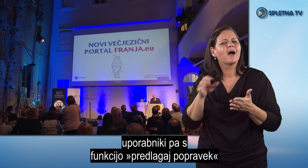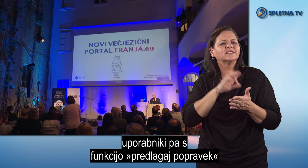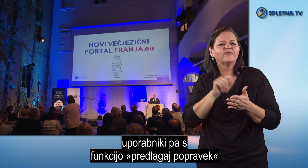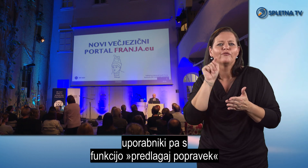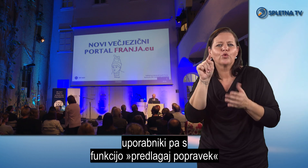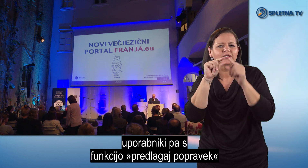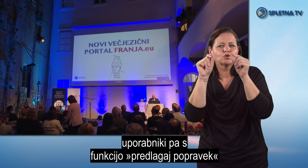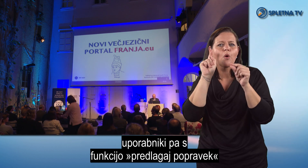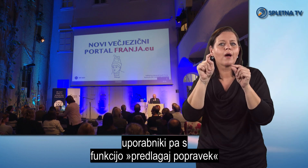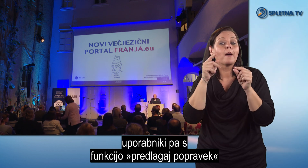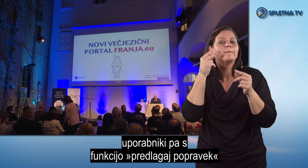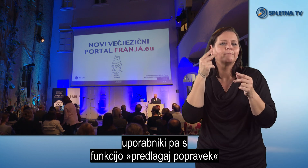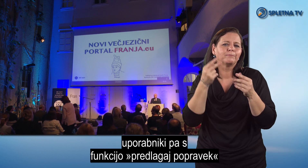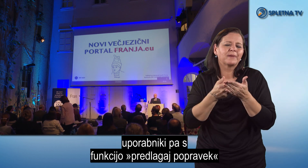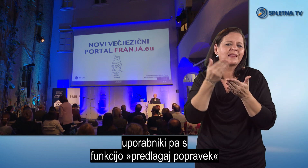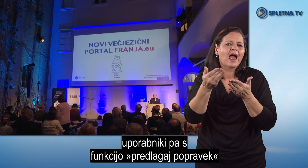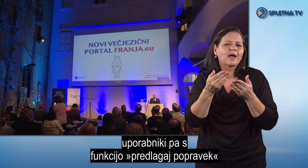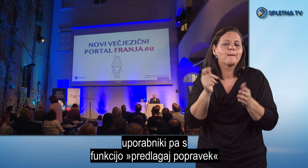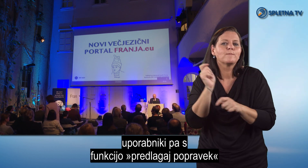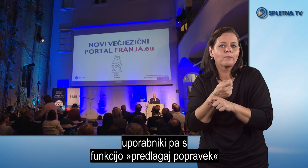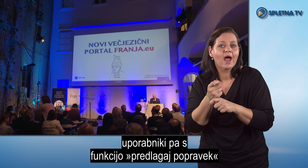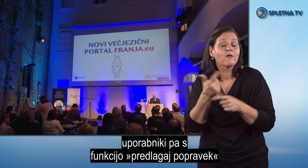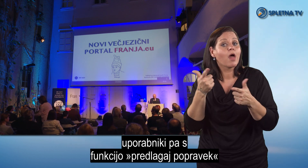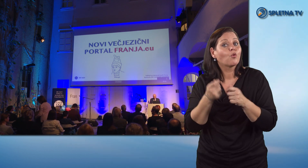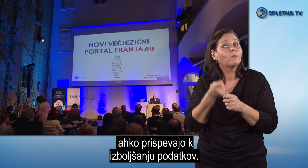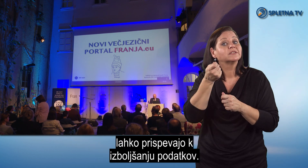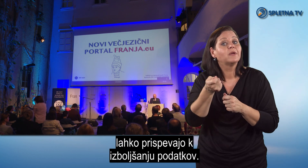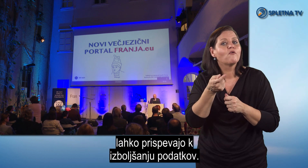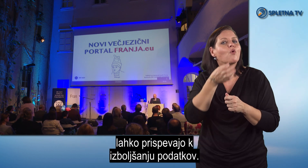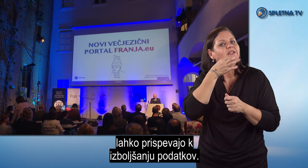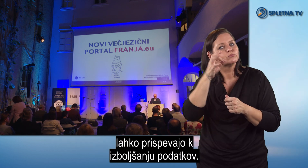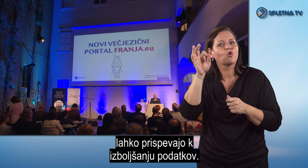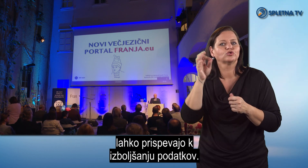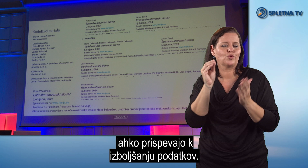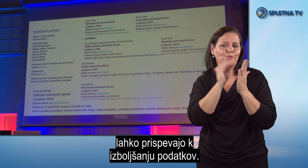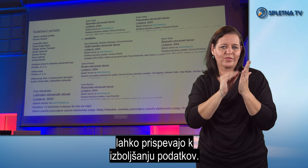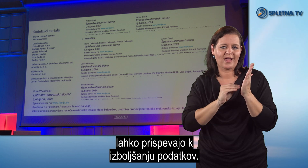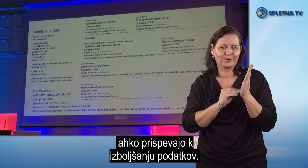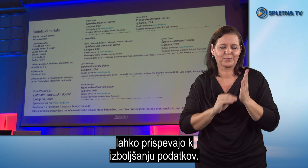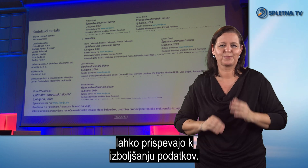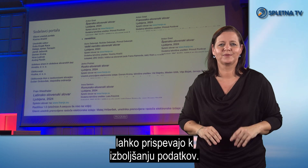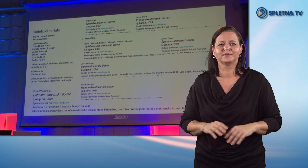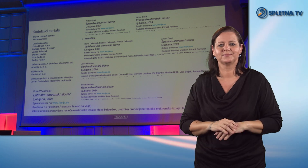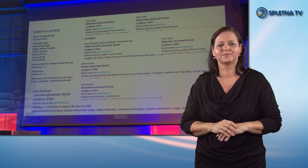funkcijo Predlagaj popravek lahko prispevajo k izboljšanju podatkov.